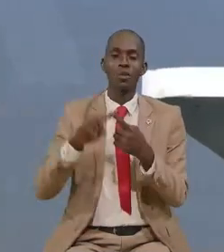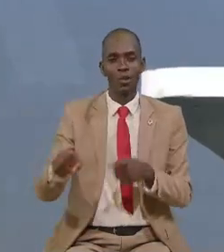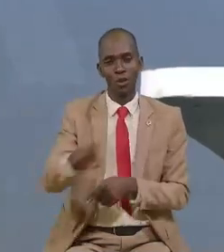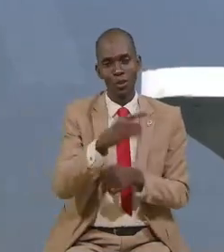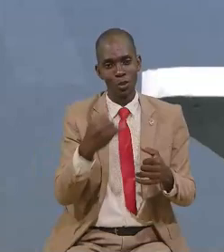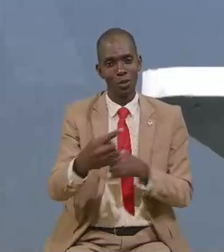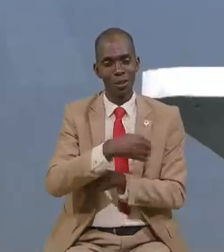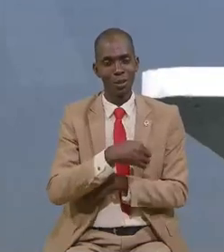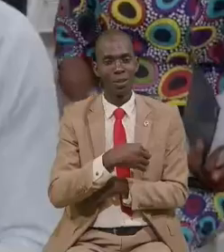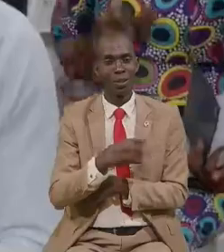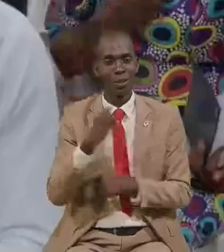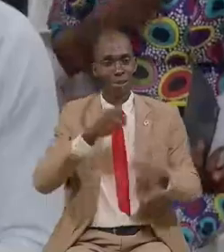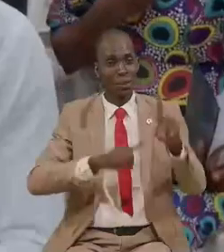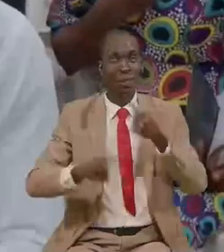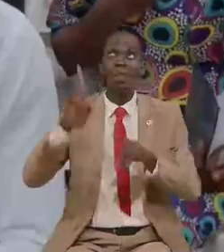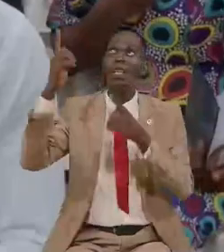Il vient vers moi aujourd'hui.